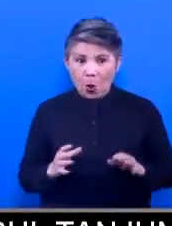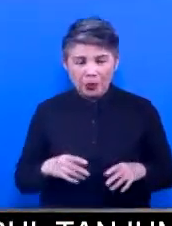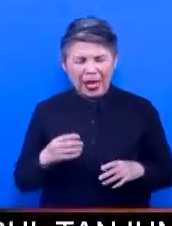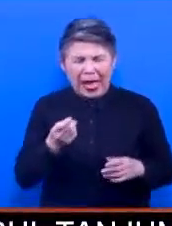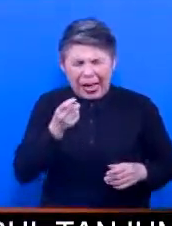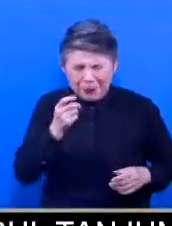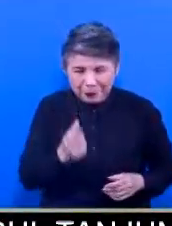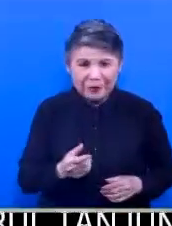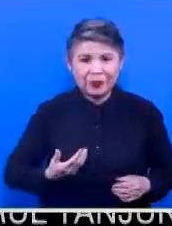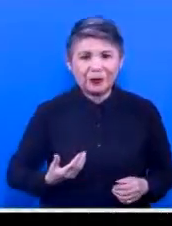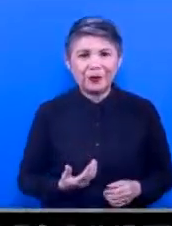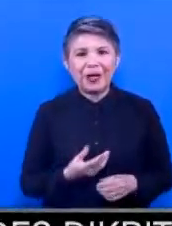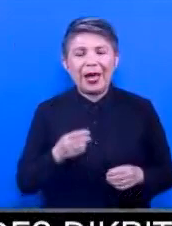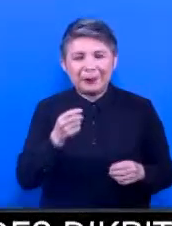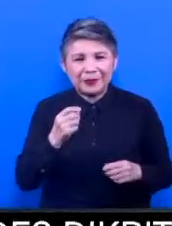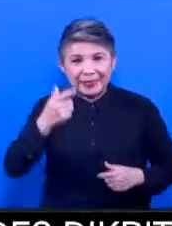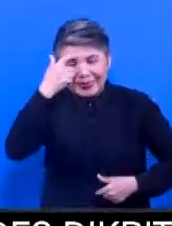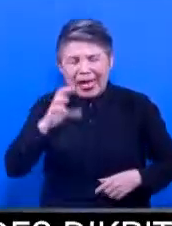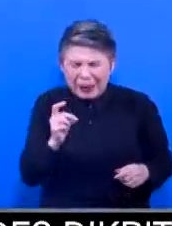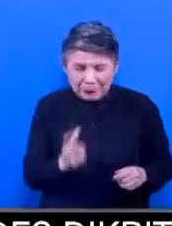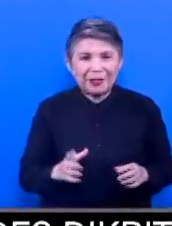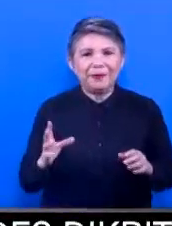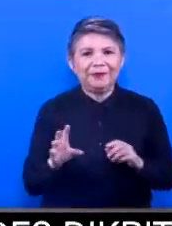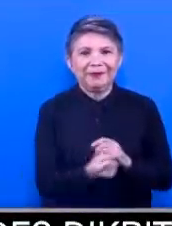tewas di tangan massa sebelum diamankan petugas.